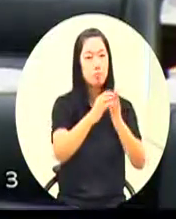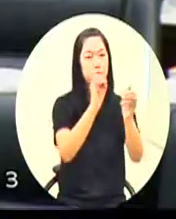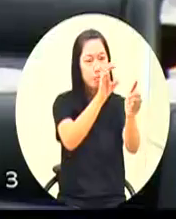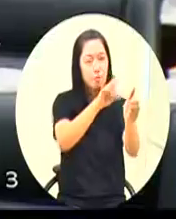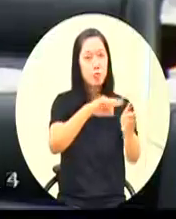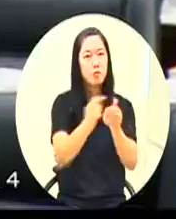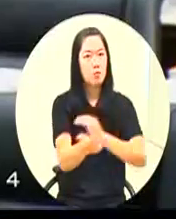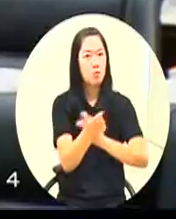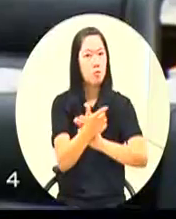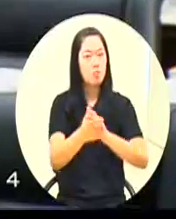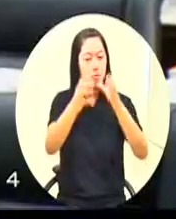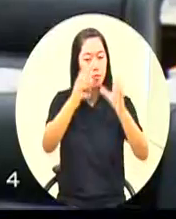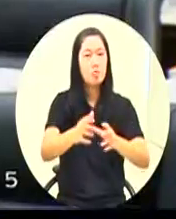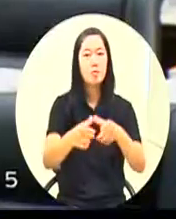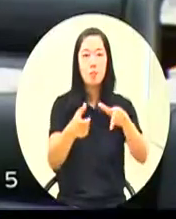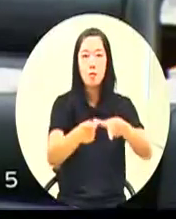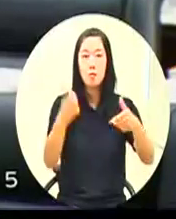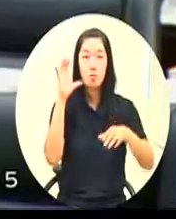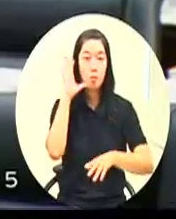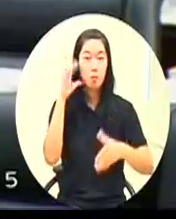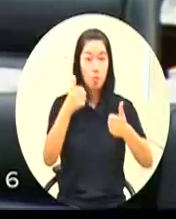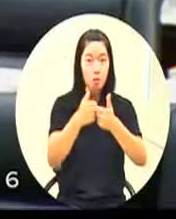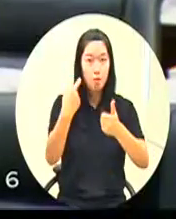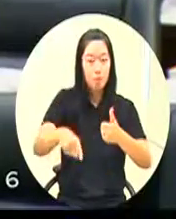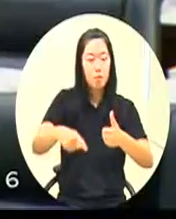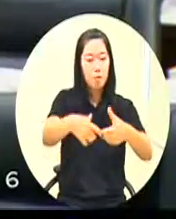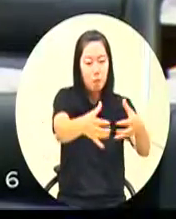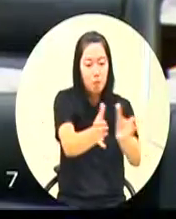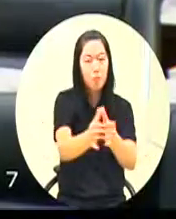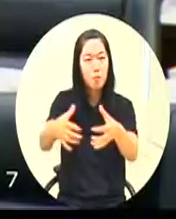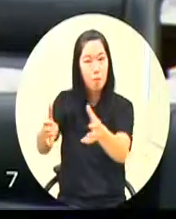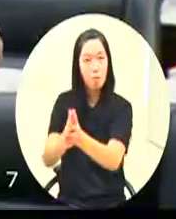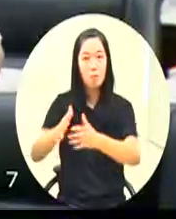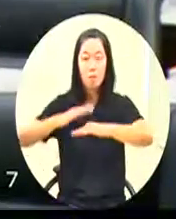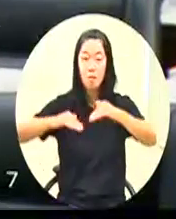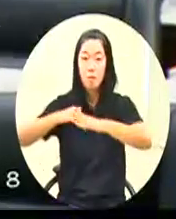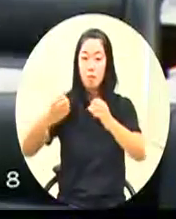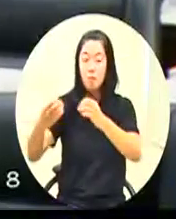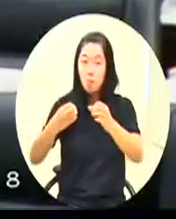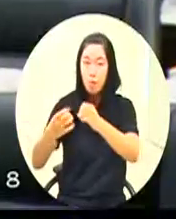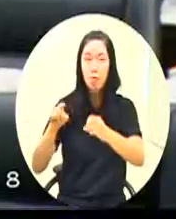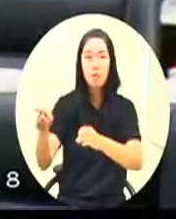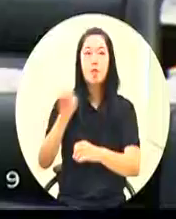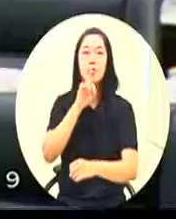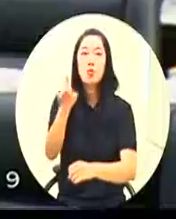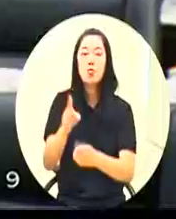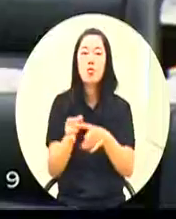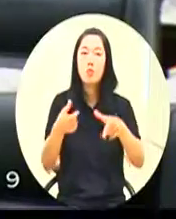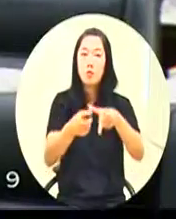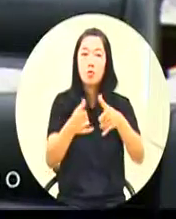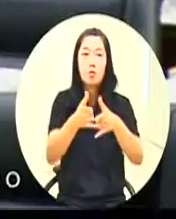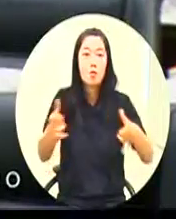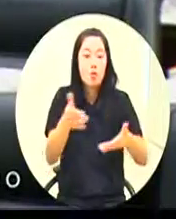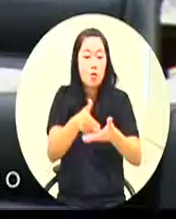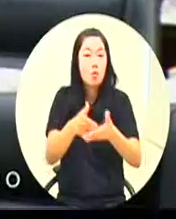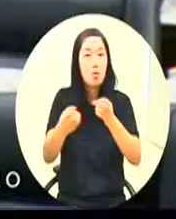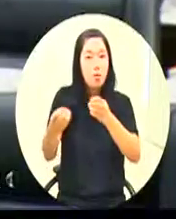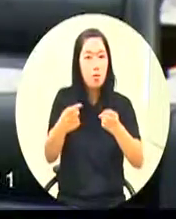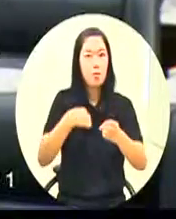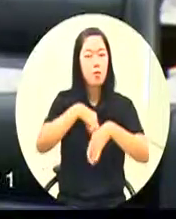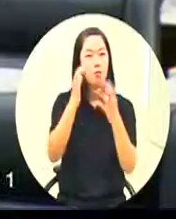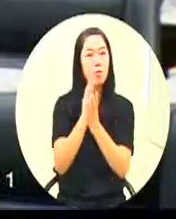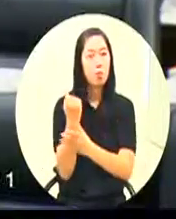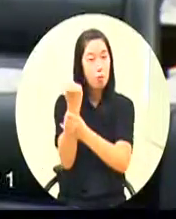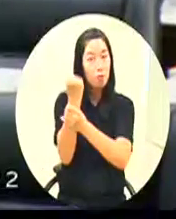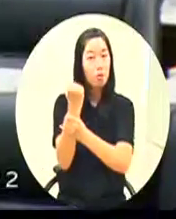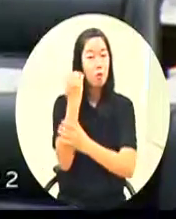公听会，然后再跟他们跟这些团体有更多的互动，包括他们讲的公民论坛我都支持啊。如果我们觉得我们是